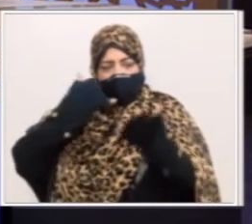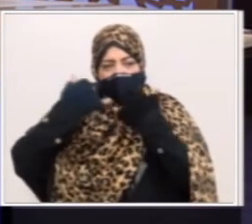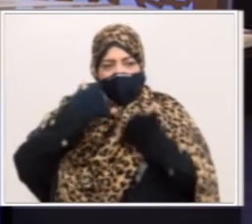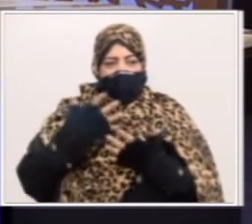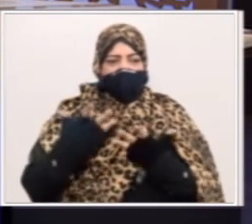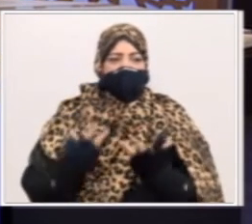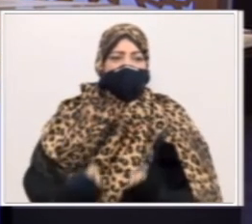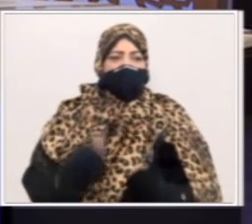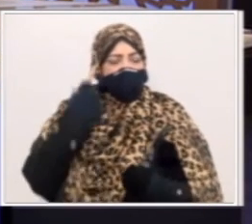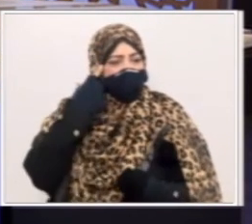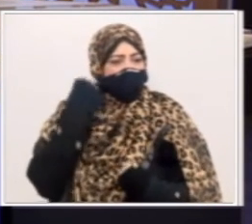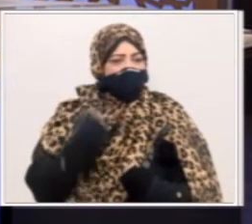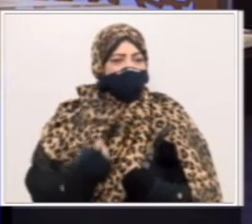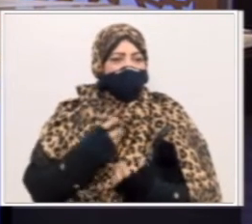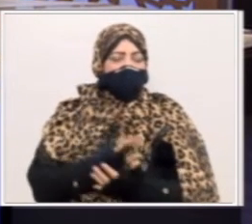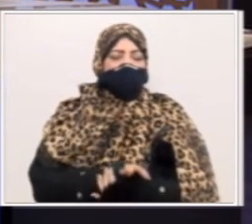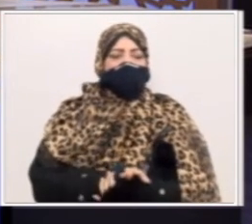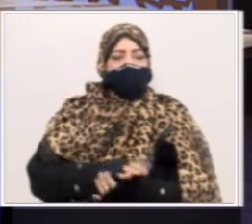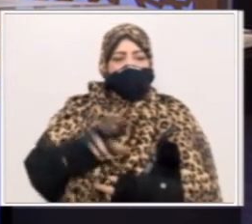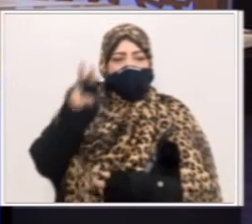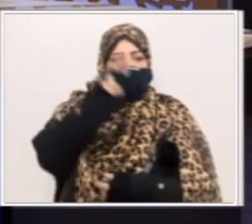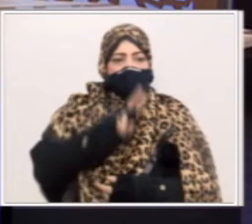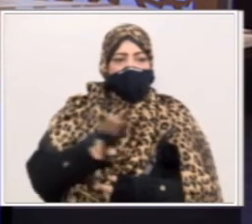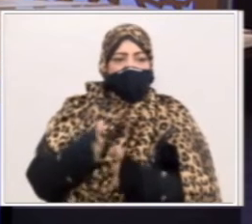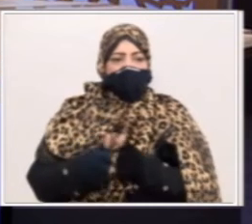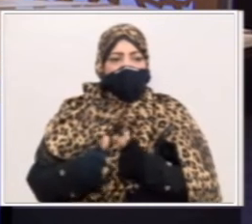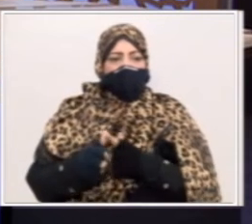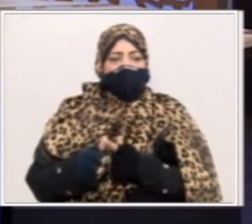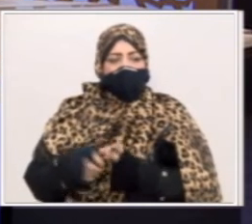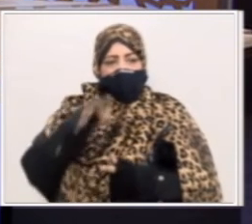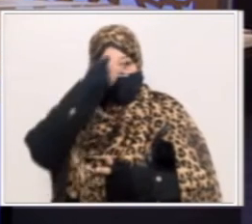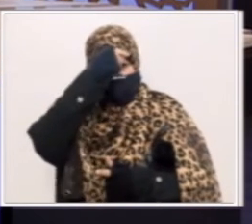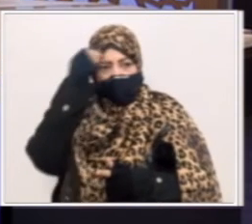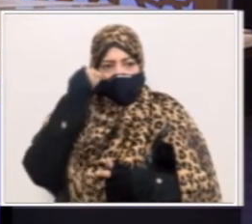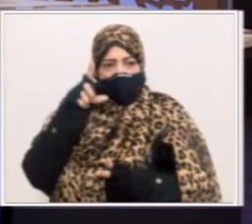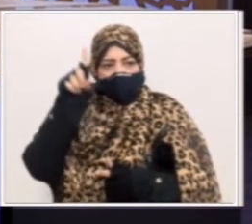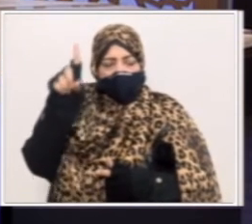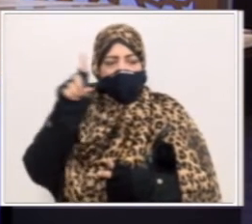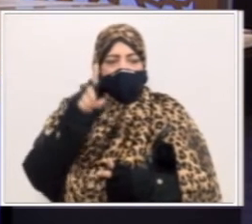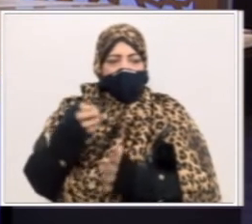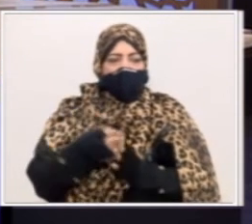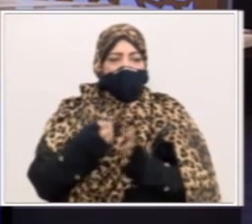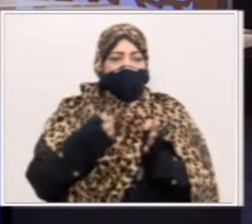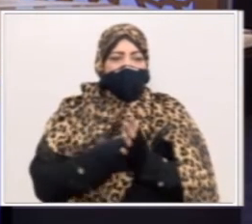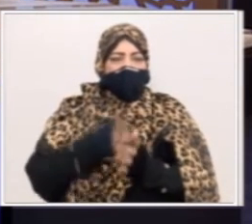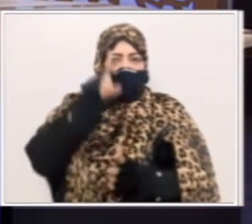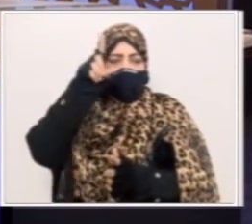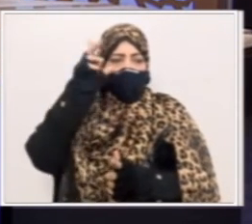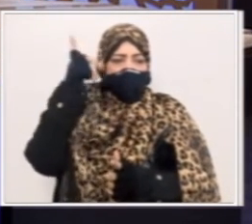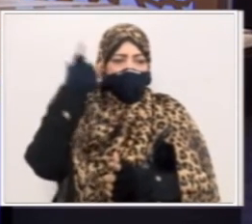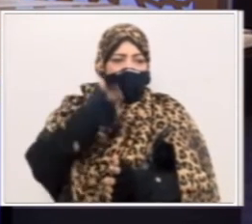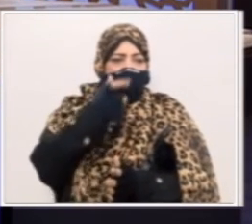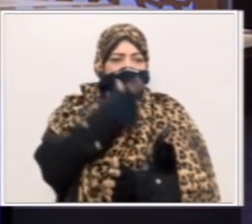وتعالى في كتابه العزيز يعني نهى عن قذف المحصنات، ماشي؟ المحصنات هي النساء المتزوجات ولا؟